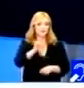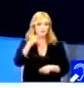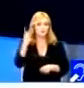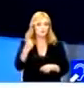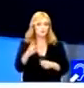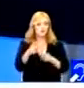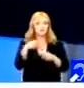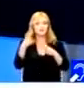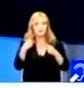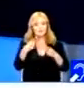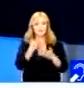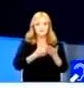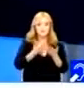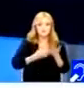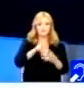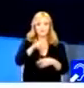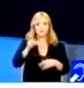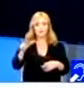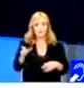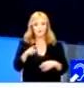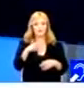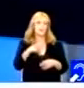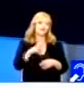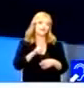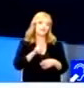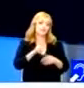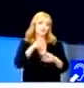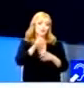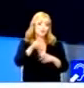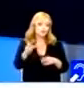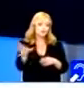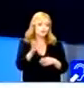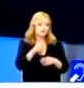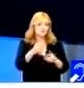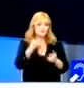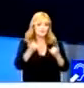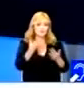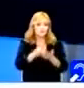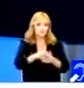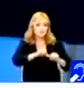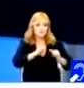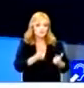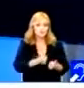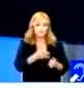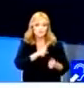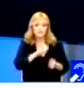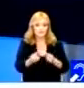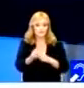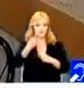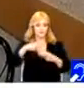îndemna oamenii să aibă grijă de inima lor și să-și facă regulat examenele medicale pentru a preveni bolile